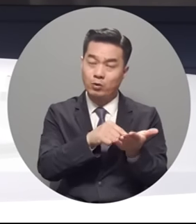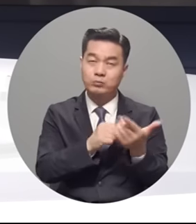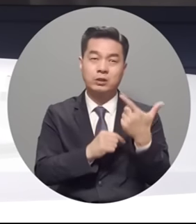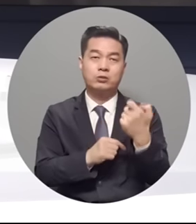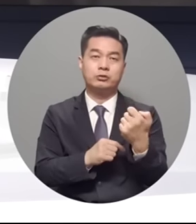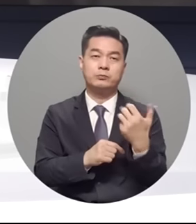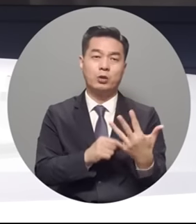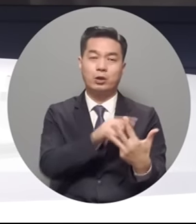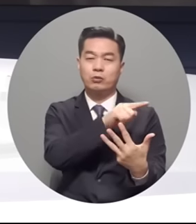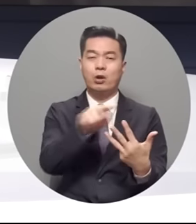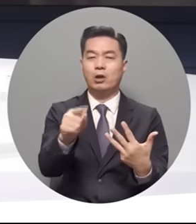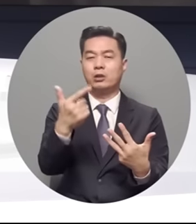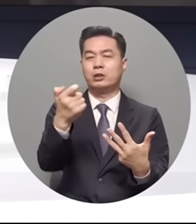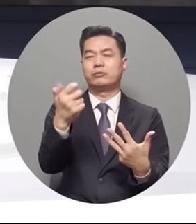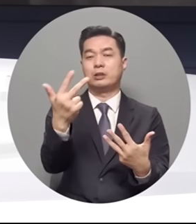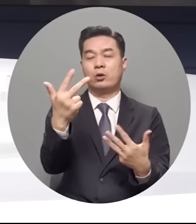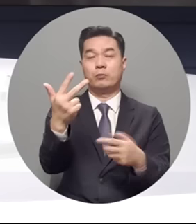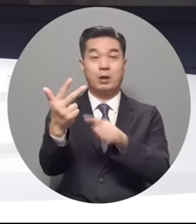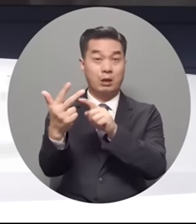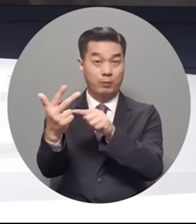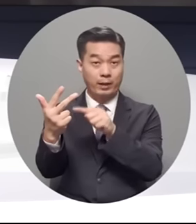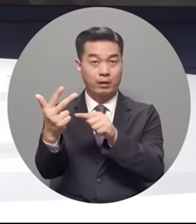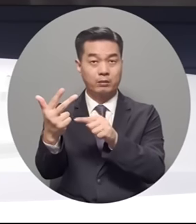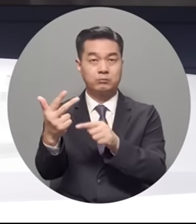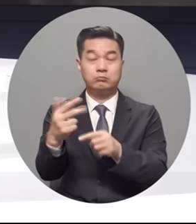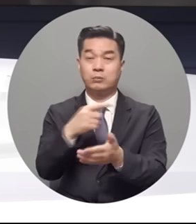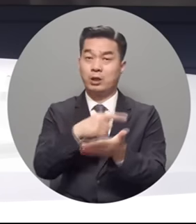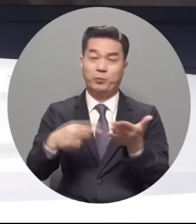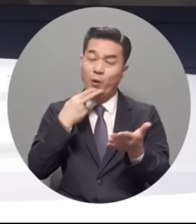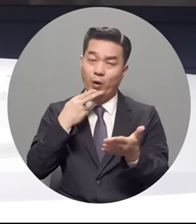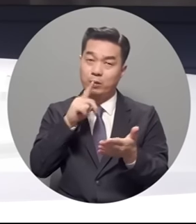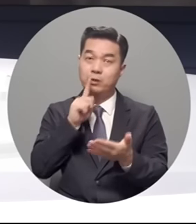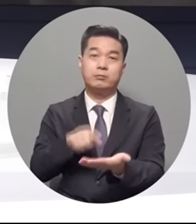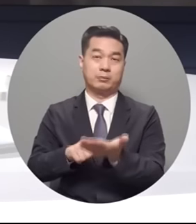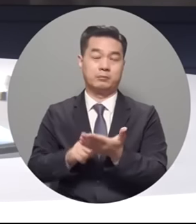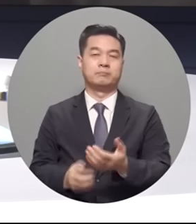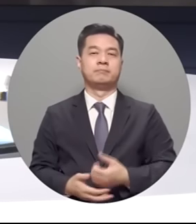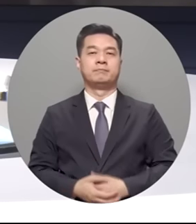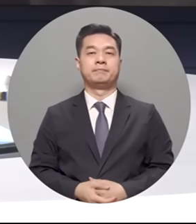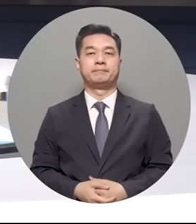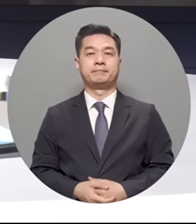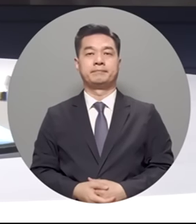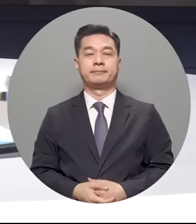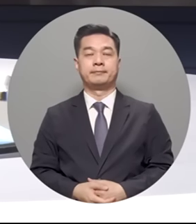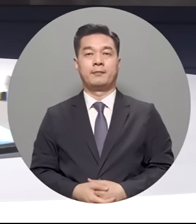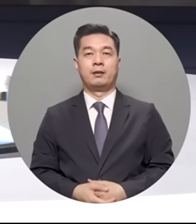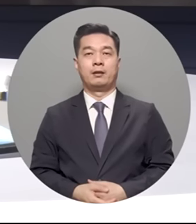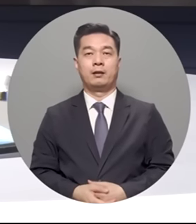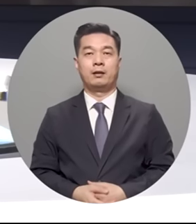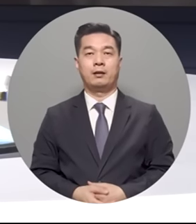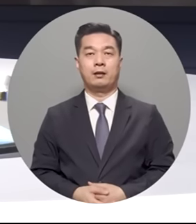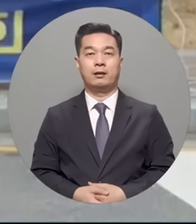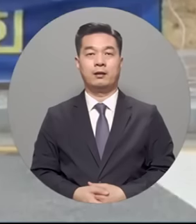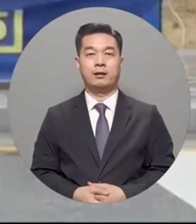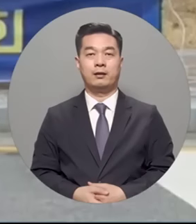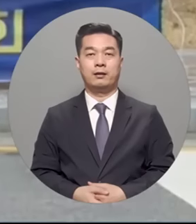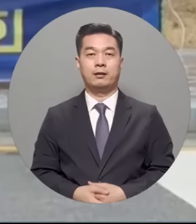가운데 67권이 무해한 것으로 결론났습니다. 조국현 기자가 단독 취재했습니다.